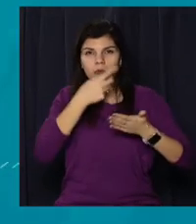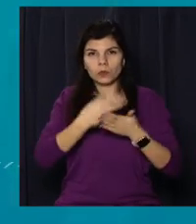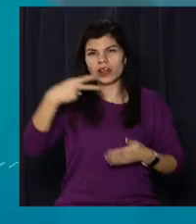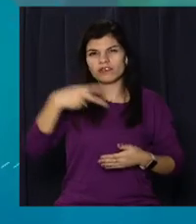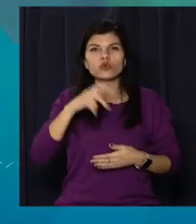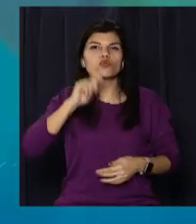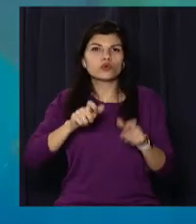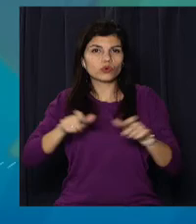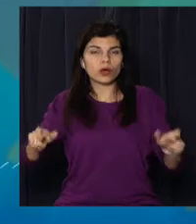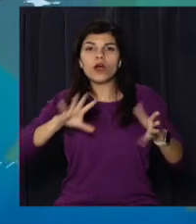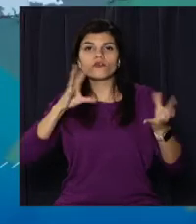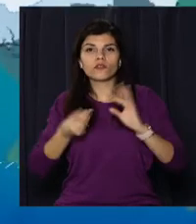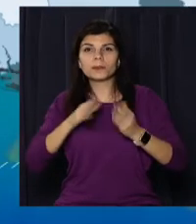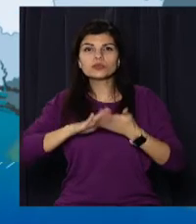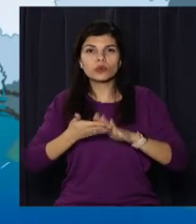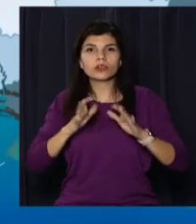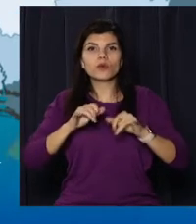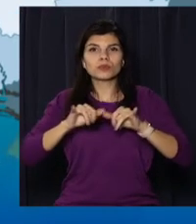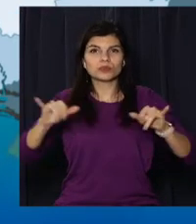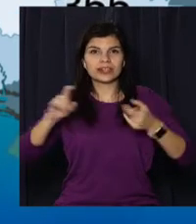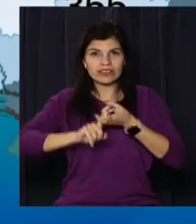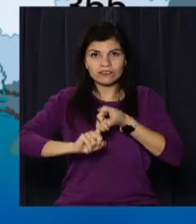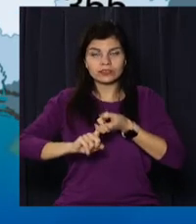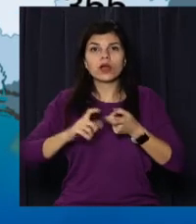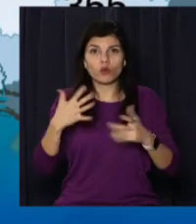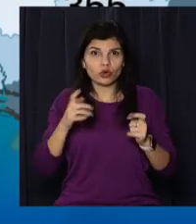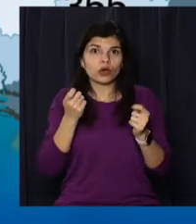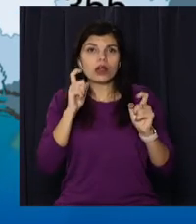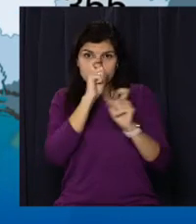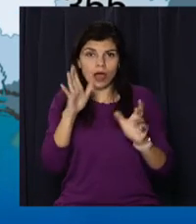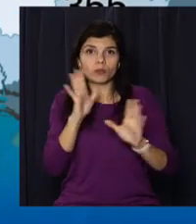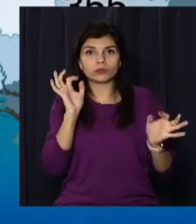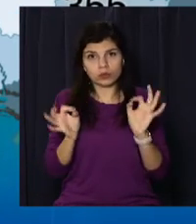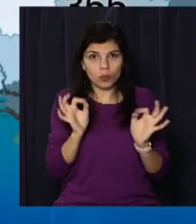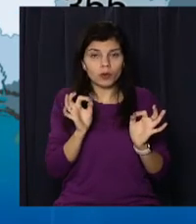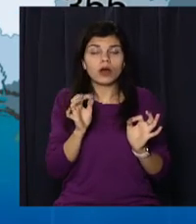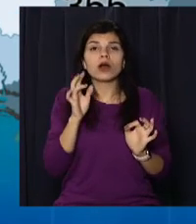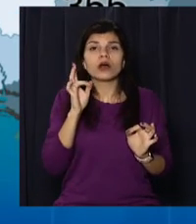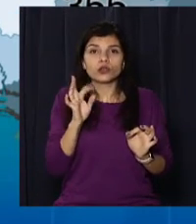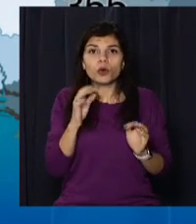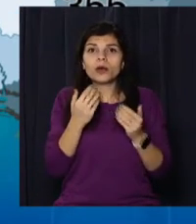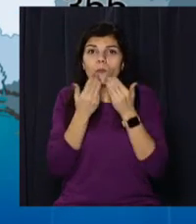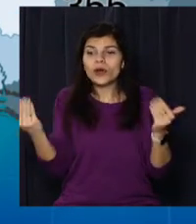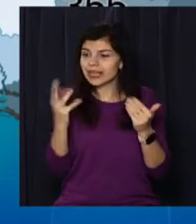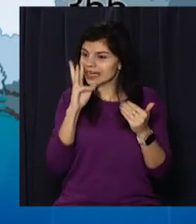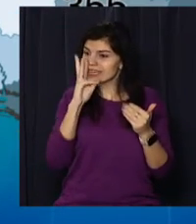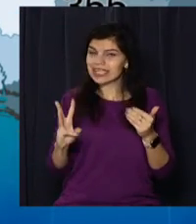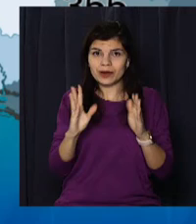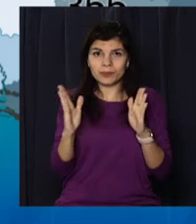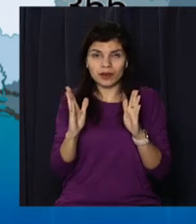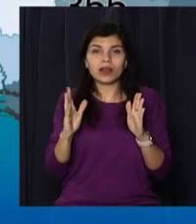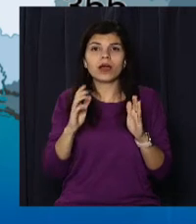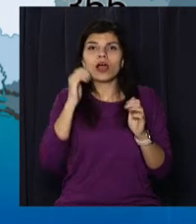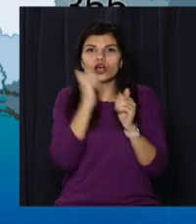тисячі українців. Загалом ситуація з поширенням інфекції стабілізується, кажуть у МОЗ. За останні 3 місяці рівень